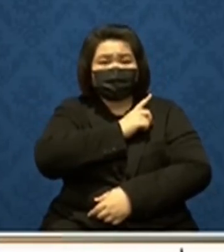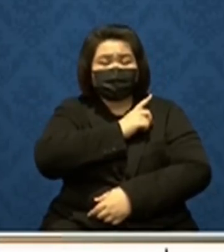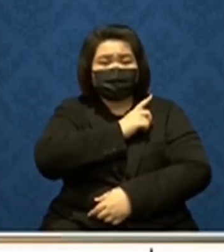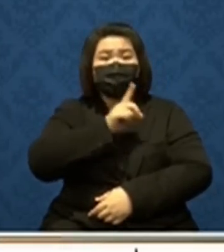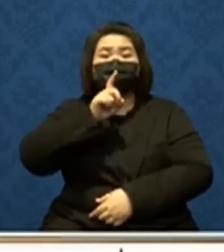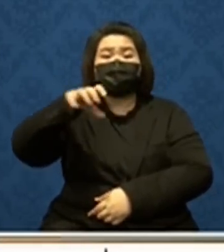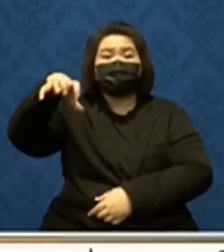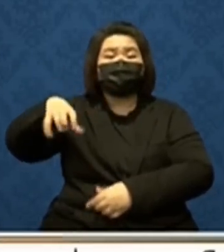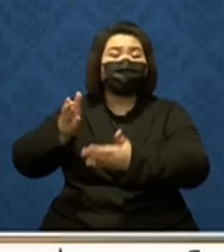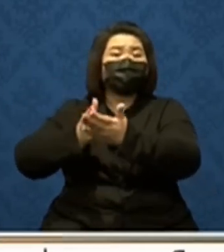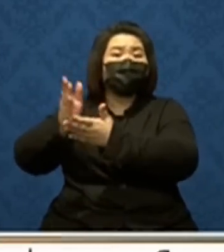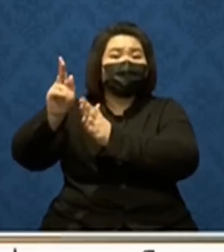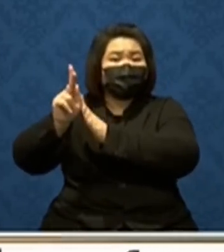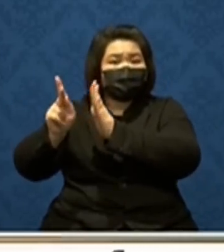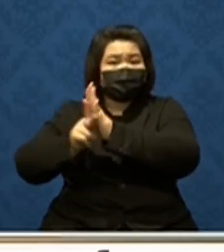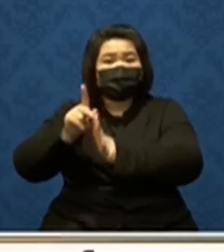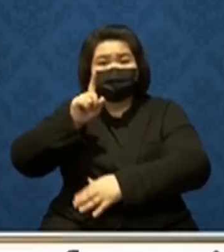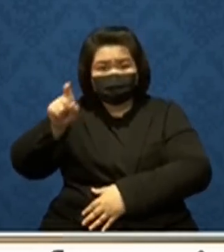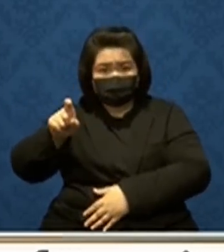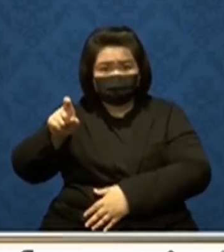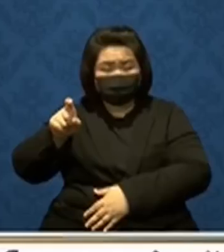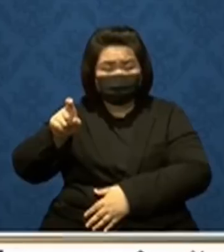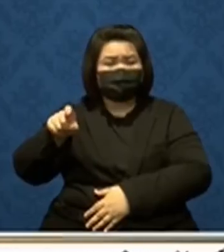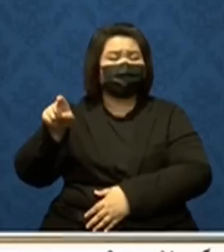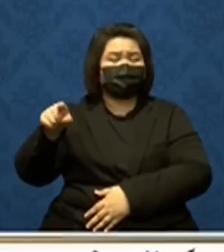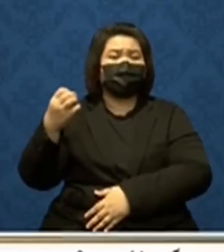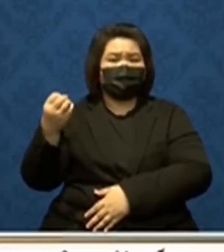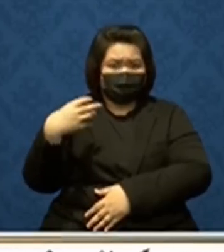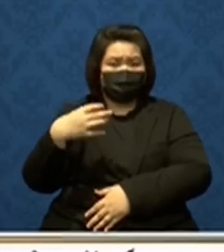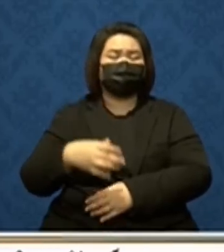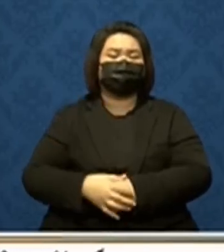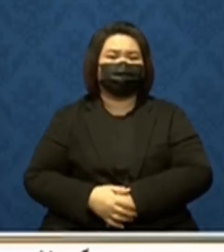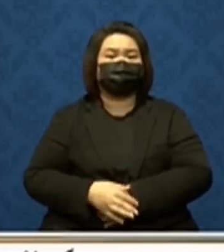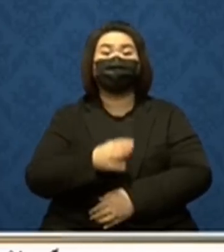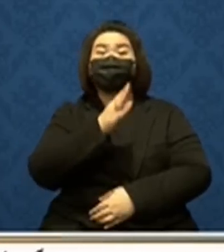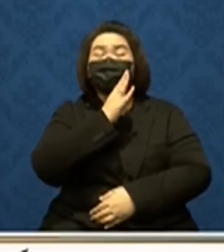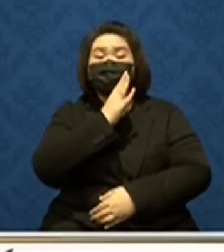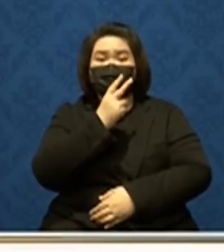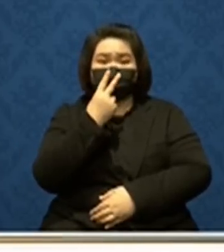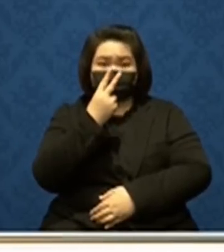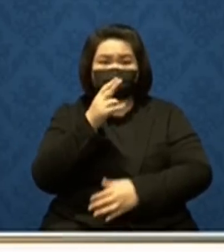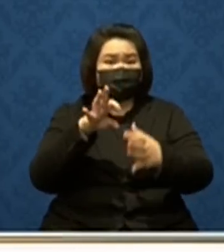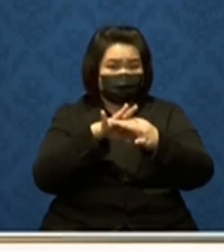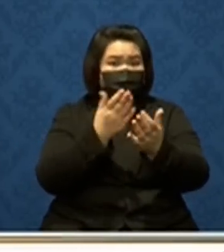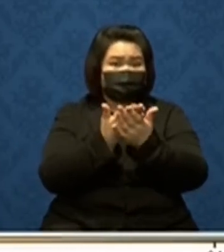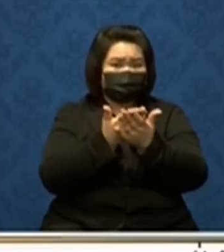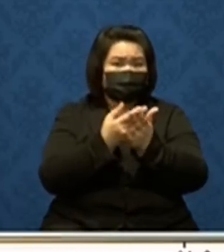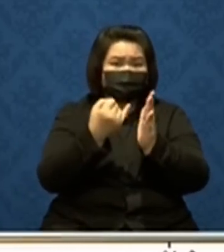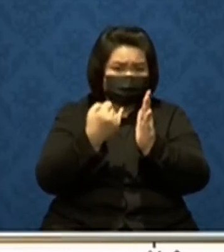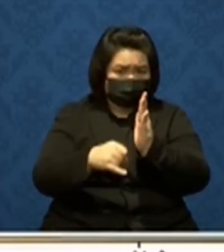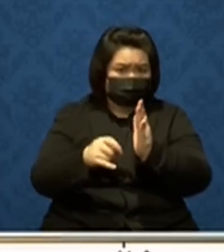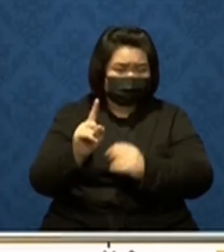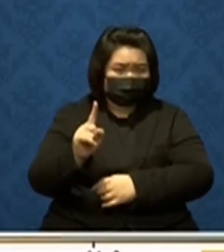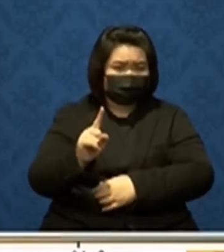อ่ากฤษฎีกาก็ตอบมาว่าหากพบความผิดทางละเมิดของประธานบอร์ดให้